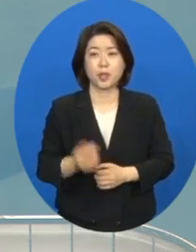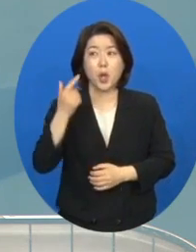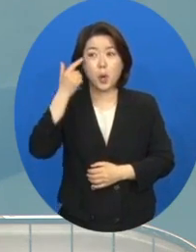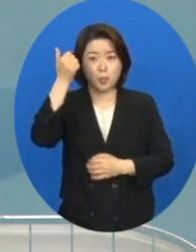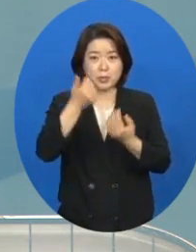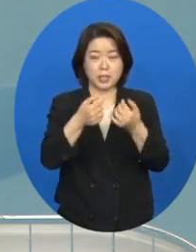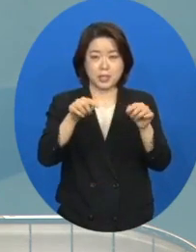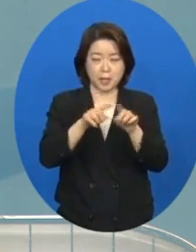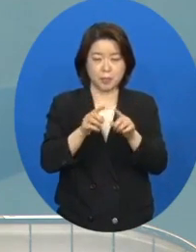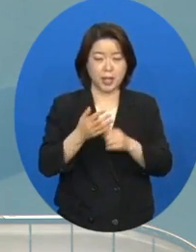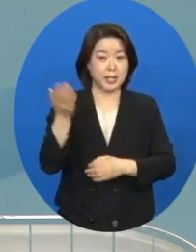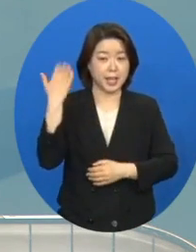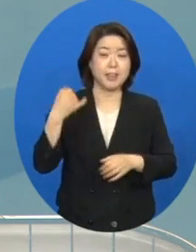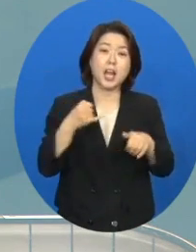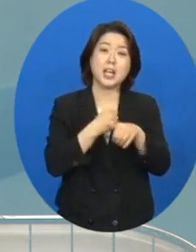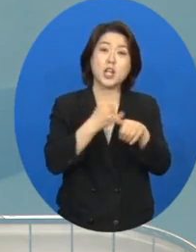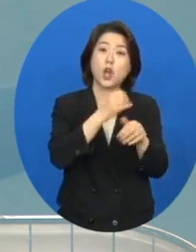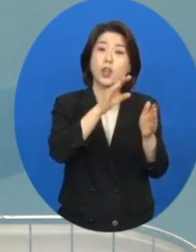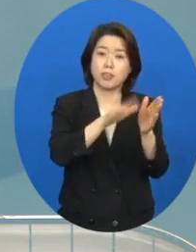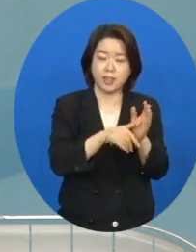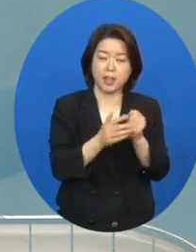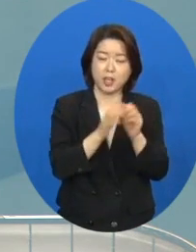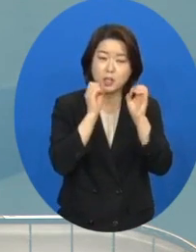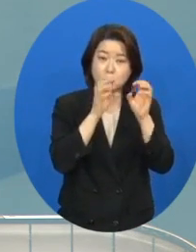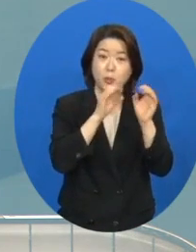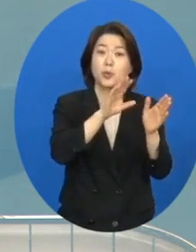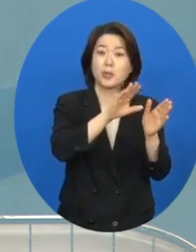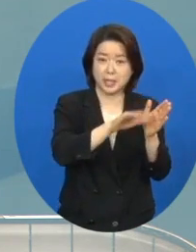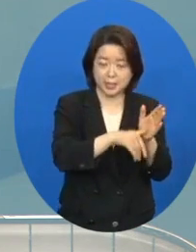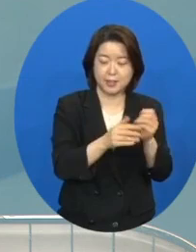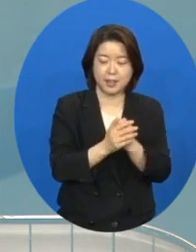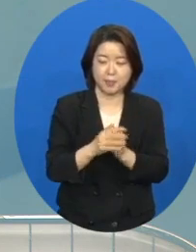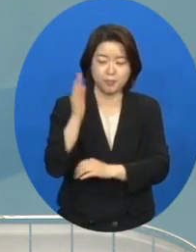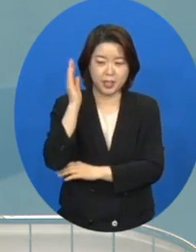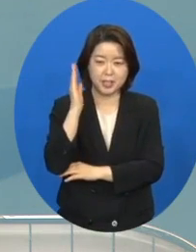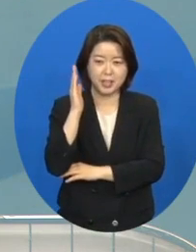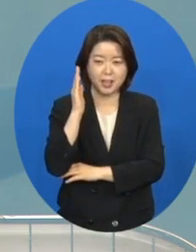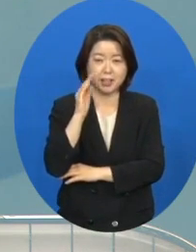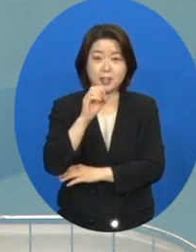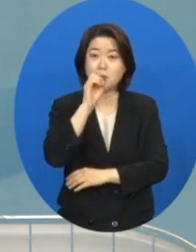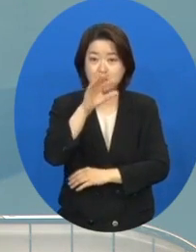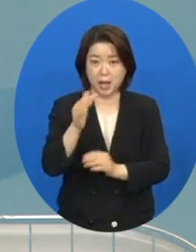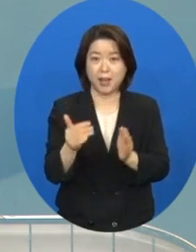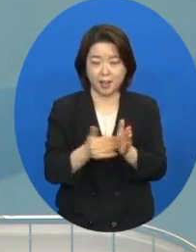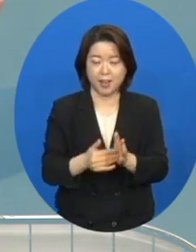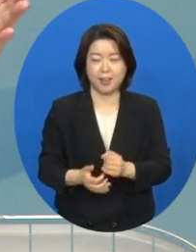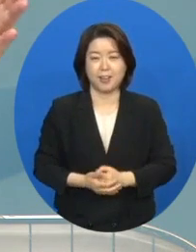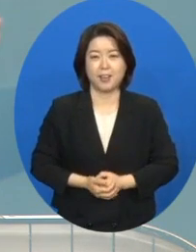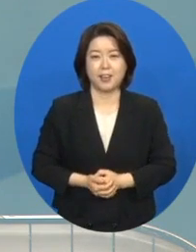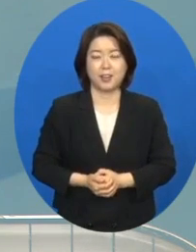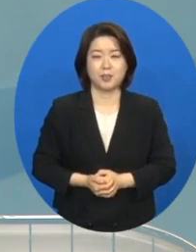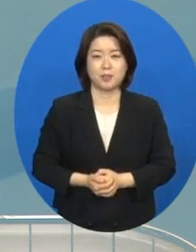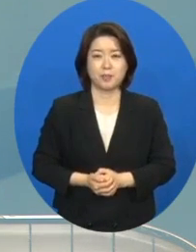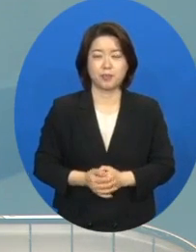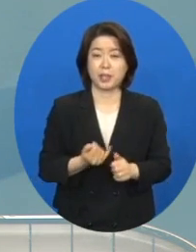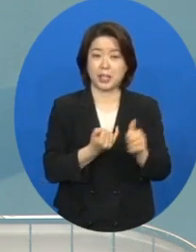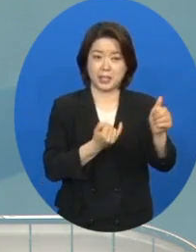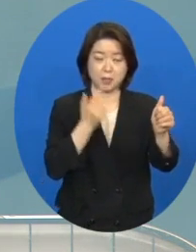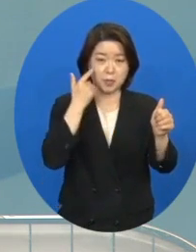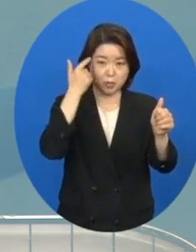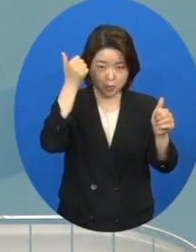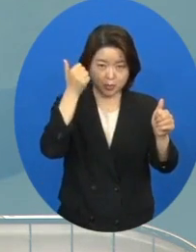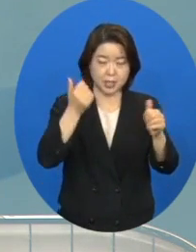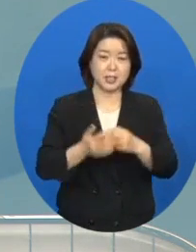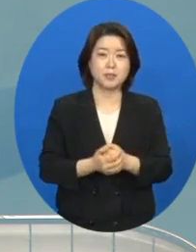목사님과 교제할 때 전도사 시절에 이야기를 하시더라고요. 그 남편 되시는